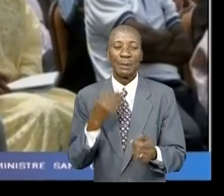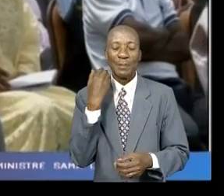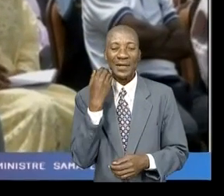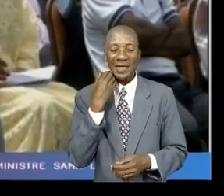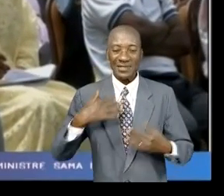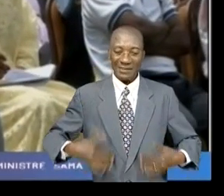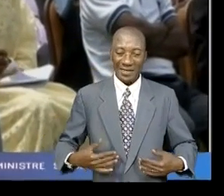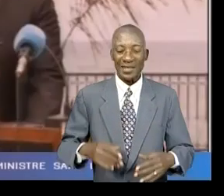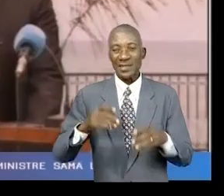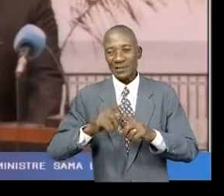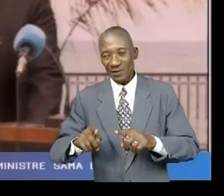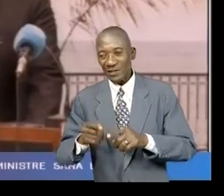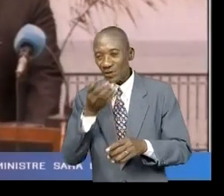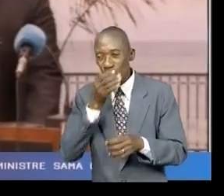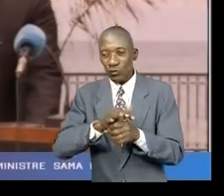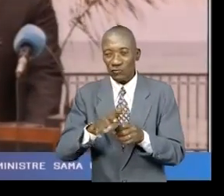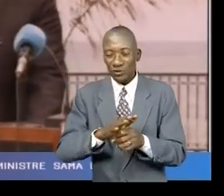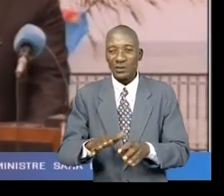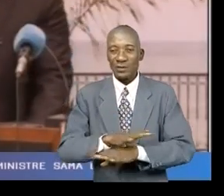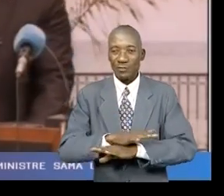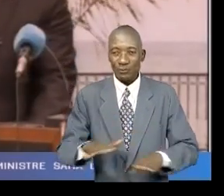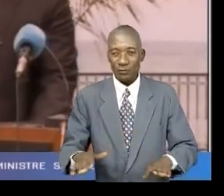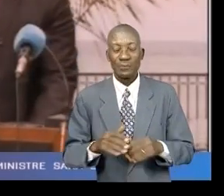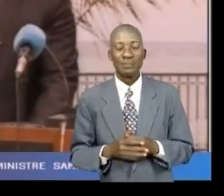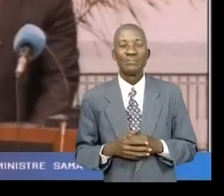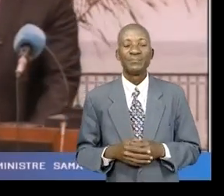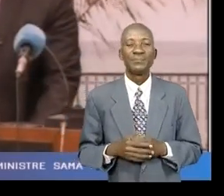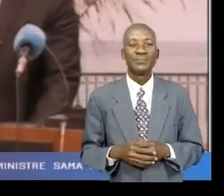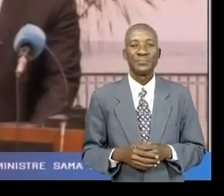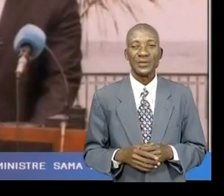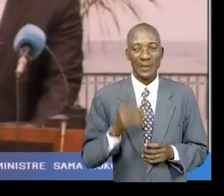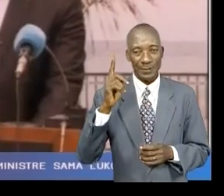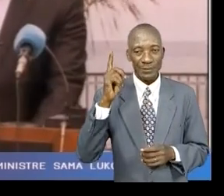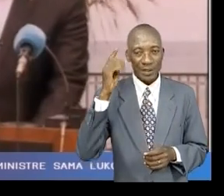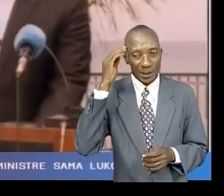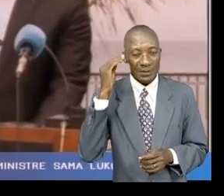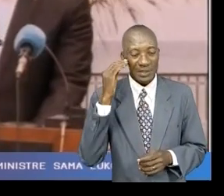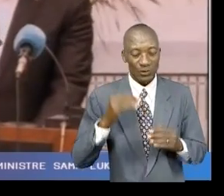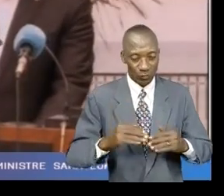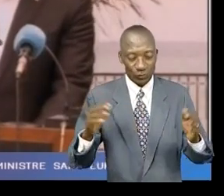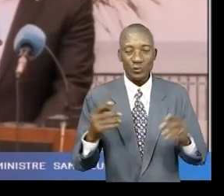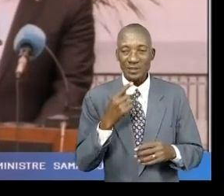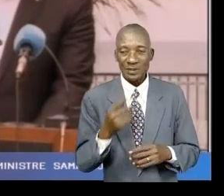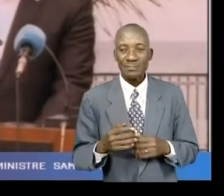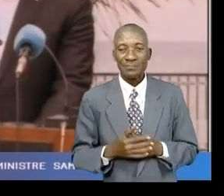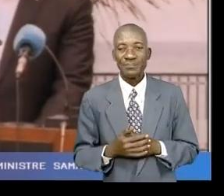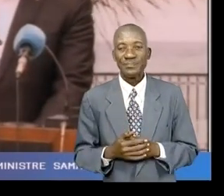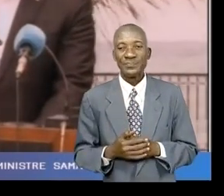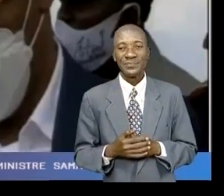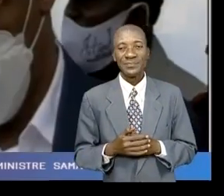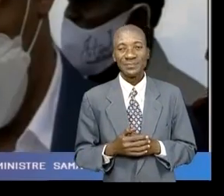la COVID-19. Le ministre de la Santé publique, Hygiène et